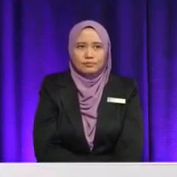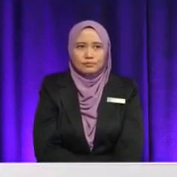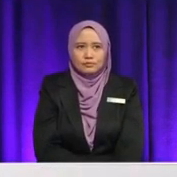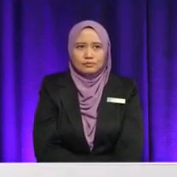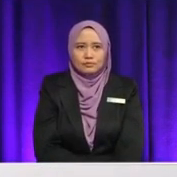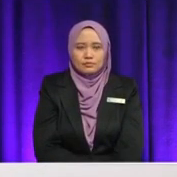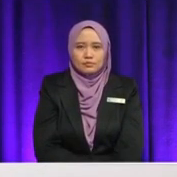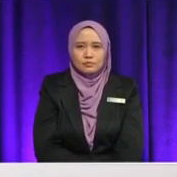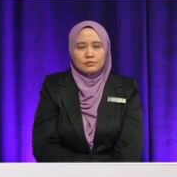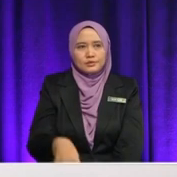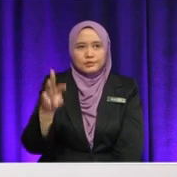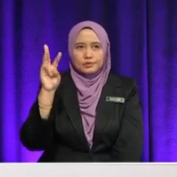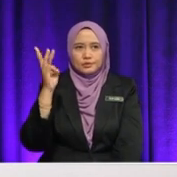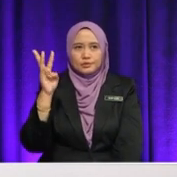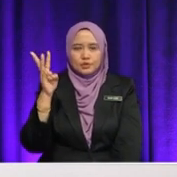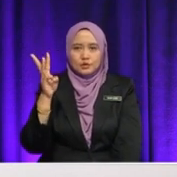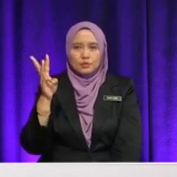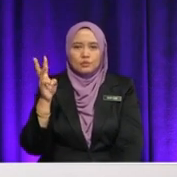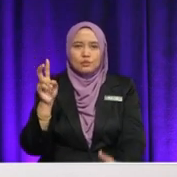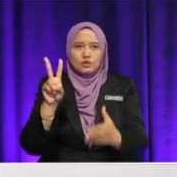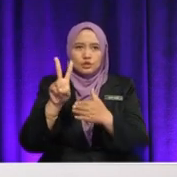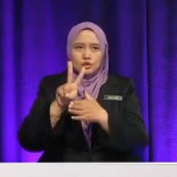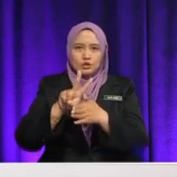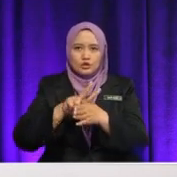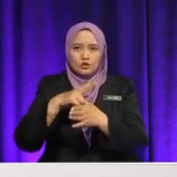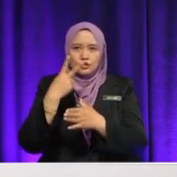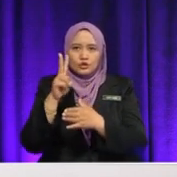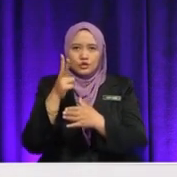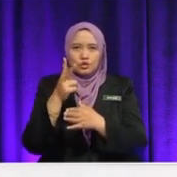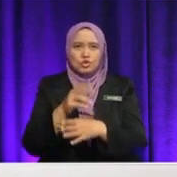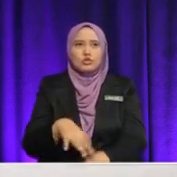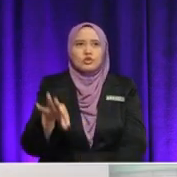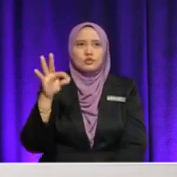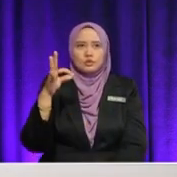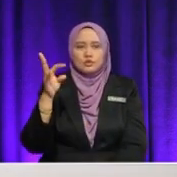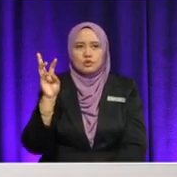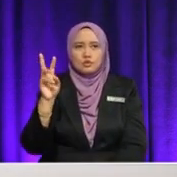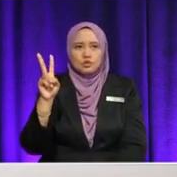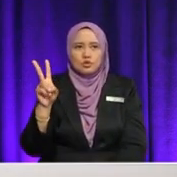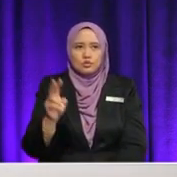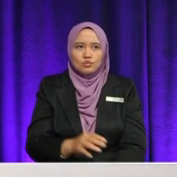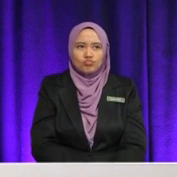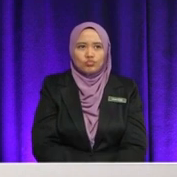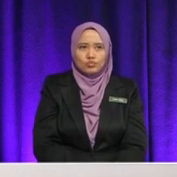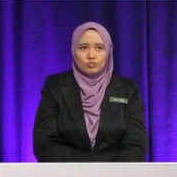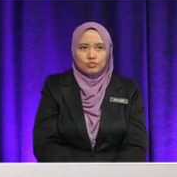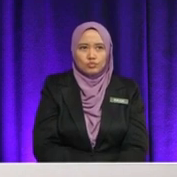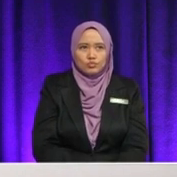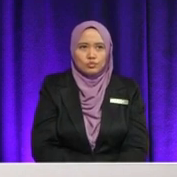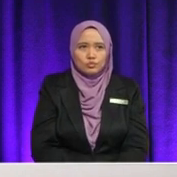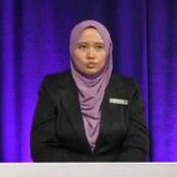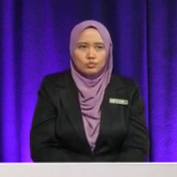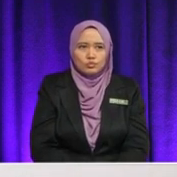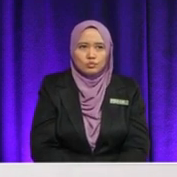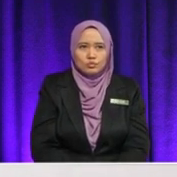16 Des 1962 di bawah local government elections ordinance ini adalah undang-undang